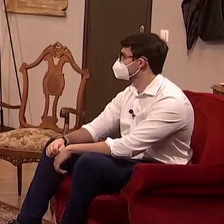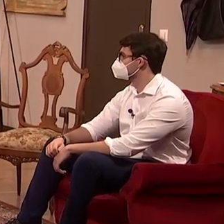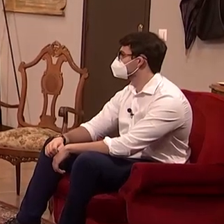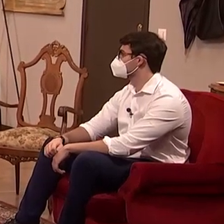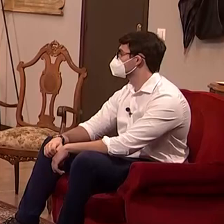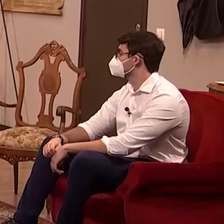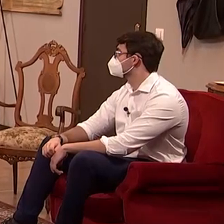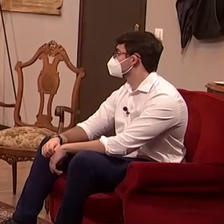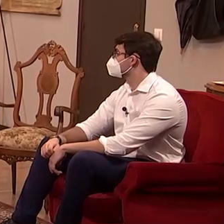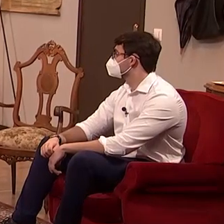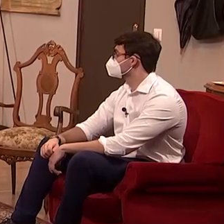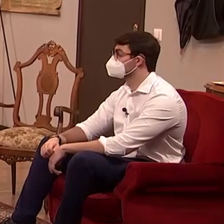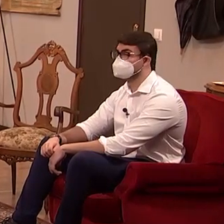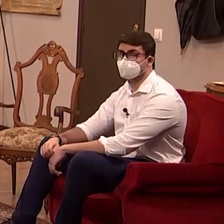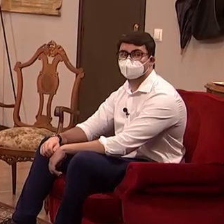Tengo mucho.